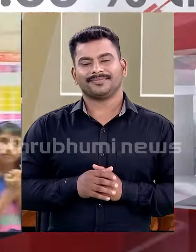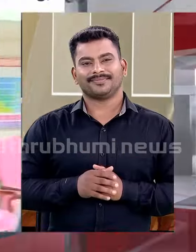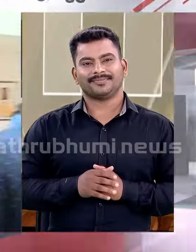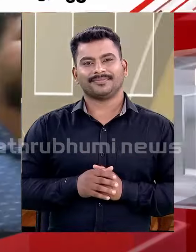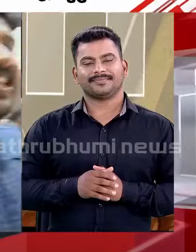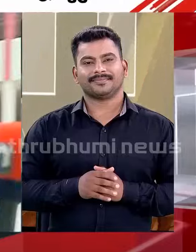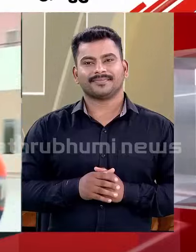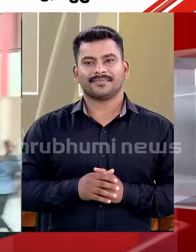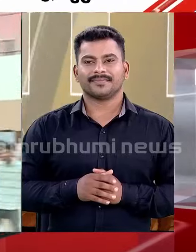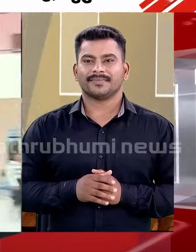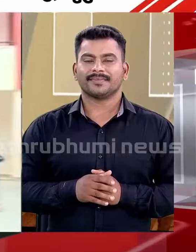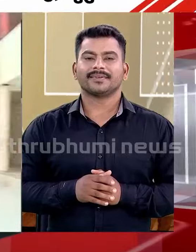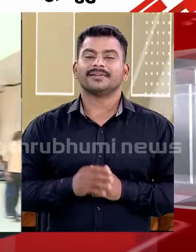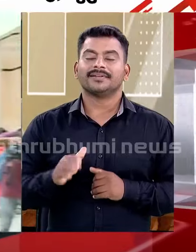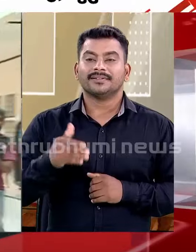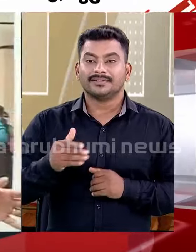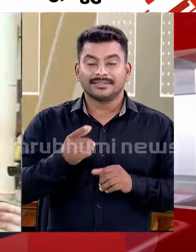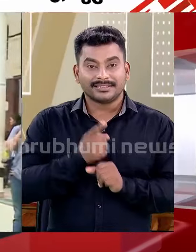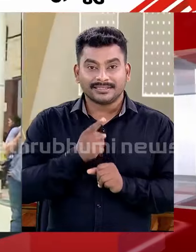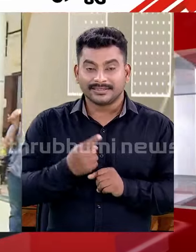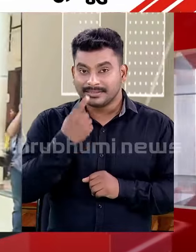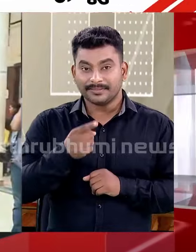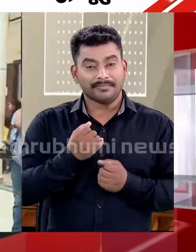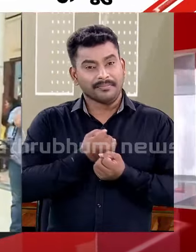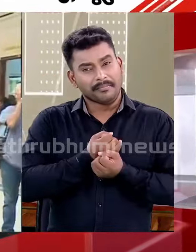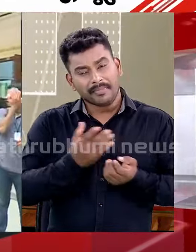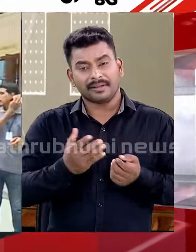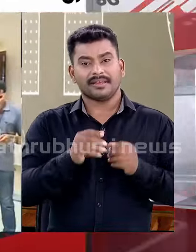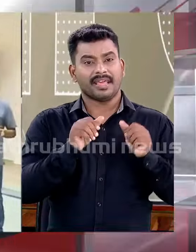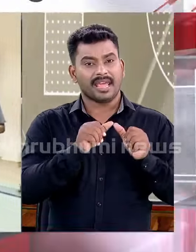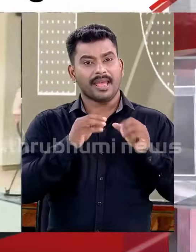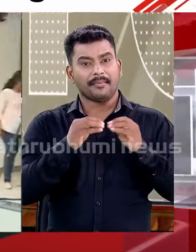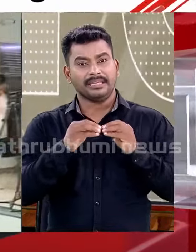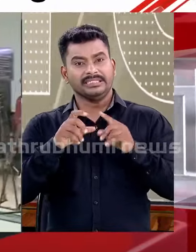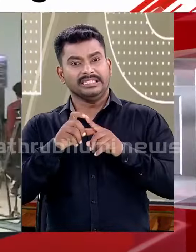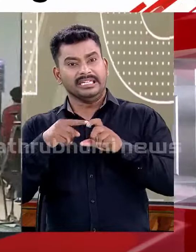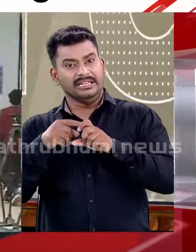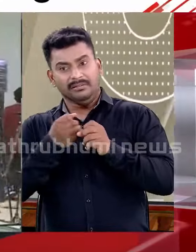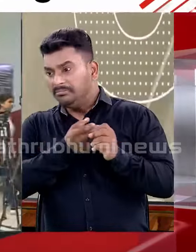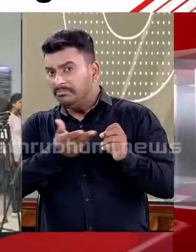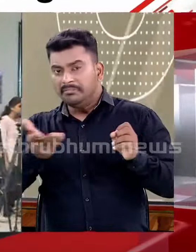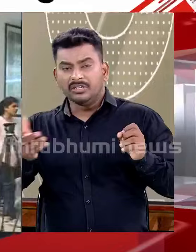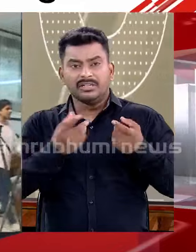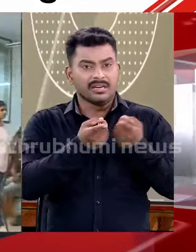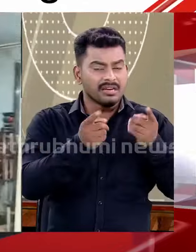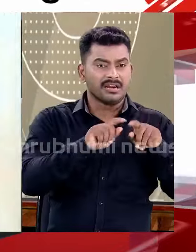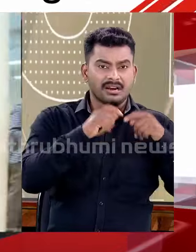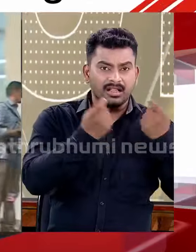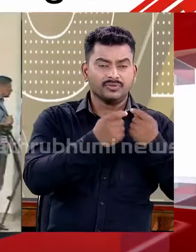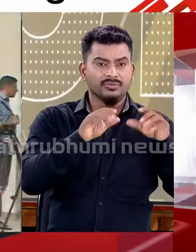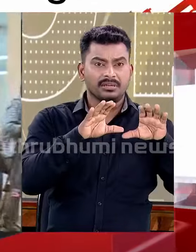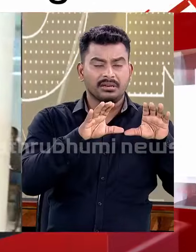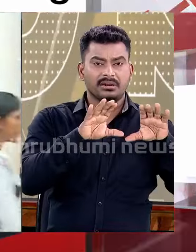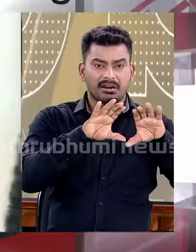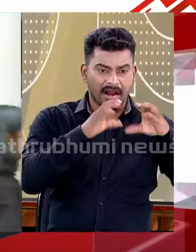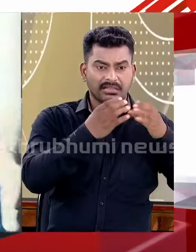അപ്പൊ അത്തരത്തിലാണ് ഇപ്പൊ സാറ് തന്നെ പറഞ്ഞു, ഇവിടെ കുറെ അധികം ഡിവിഷൻ ഉണ്ട്, അതുകൊണ്ടാണ് ഞാൻ മാറിയുന്നത്. കാരണം പല ക്ലാസ്സിലെ കുട്ടികളുണ്ട്, അവരെല്ലാം ഗ്രൂപ്പുകളായി നിൽക്കുകയാണ്. അപ്പൊ ഒരു